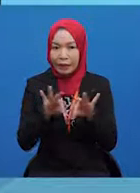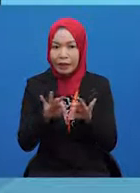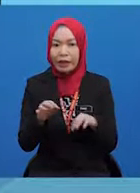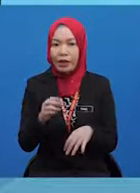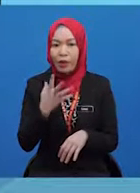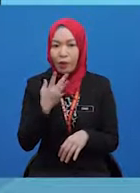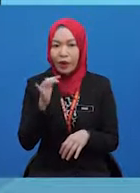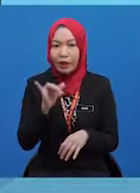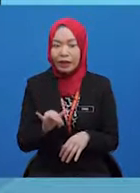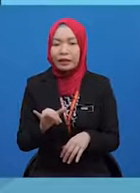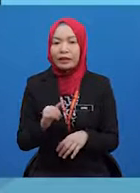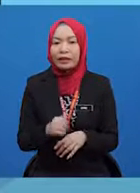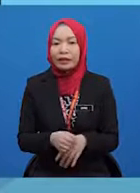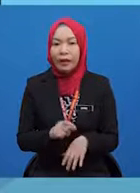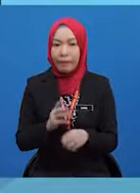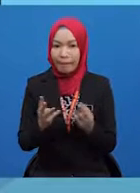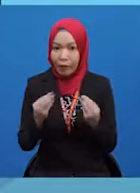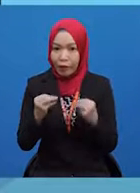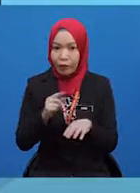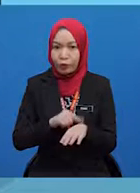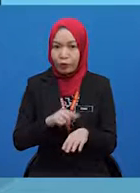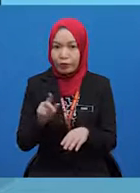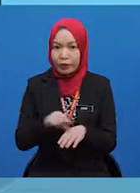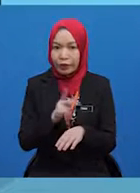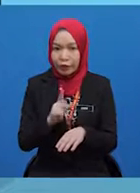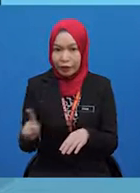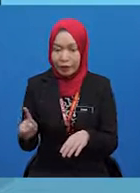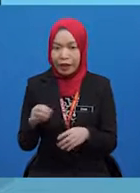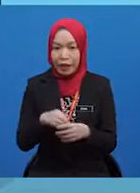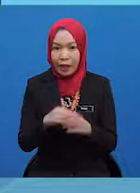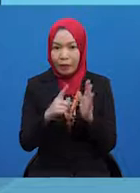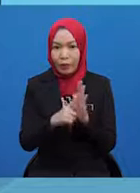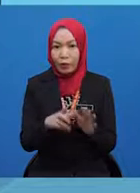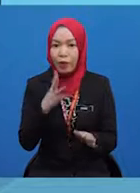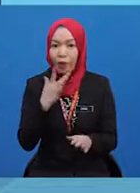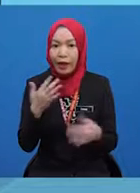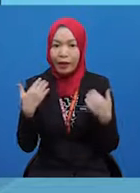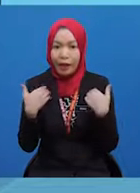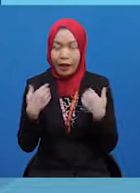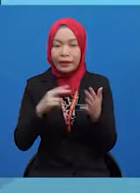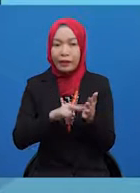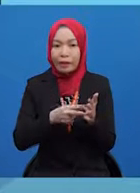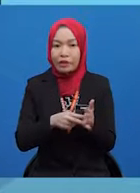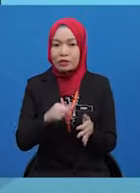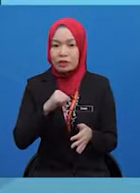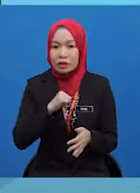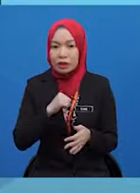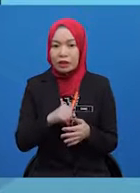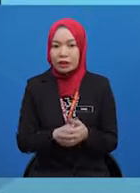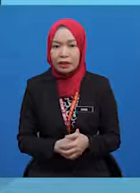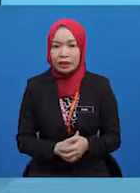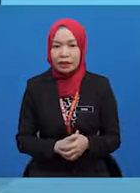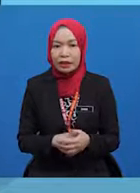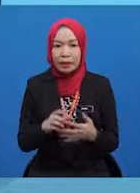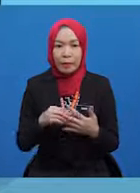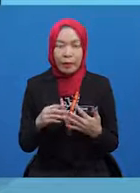digunakan dalam logo. Setiap warna mempunyai maksud tersendiri. Minimumkan penggunaan warna dalam logo.